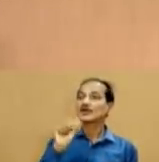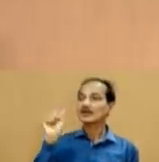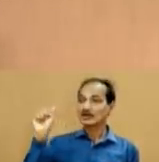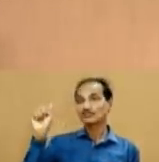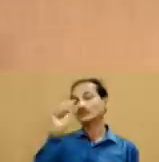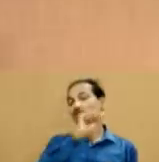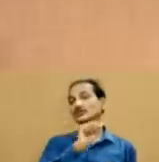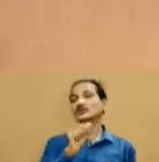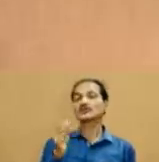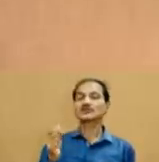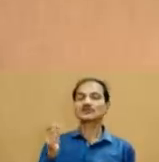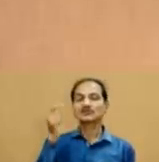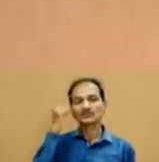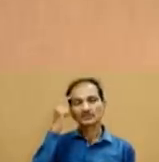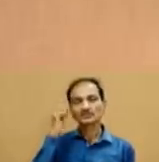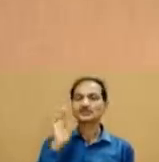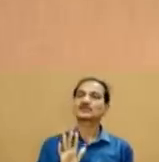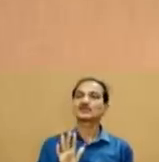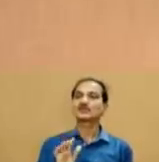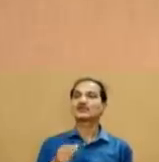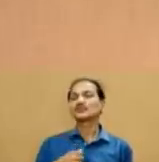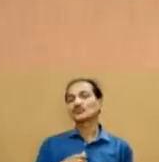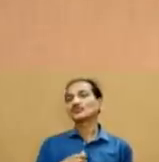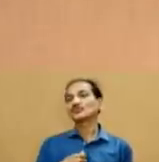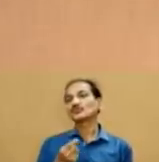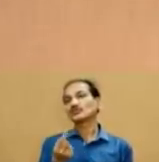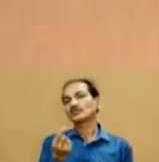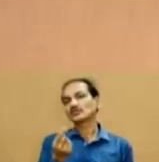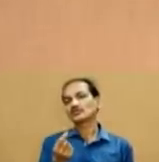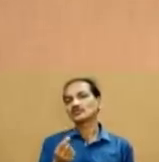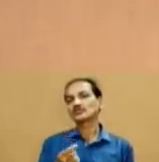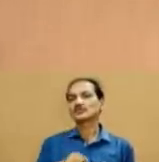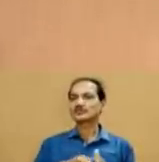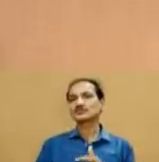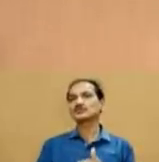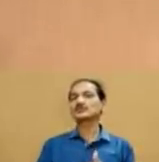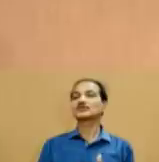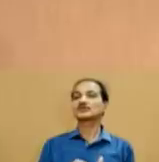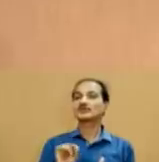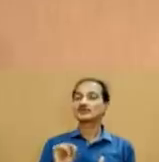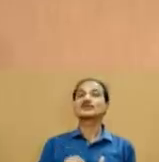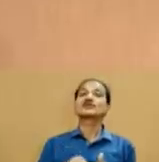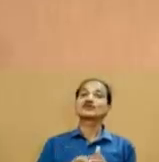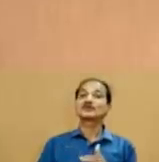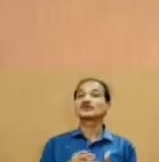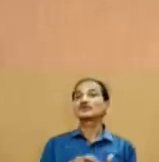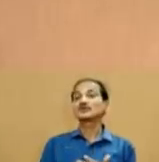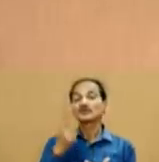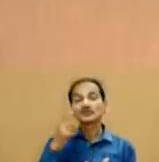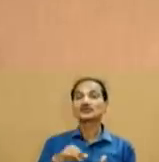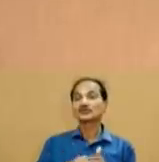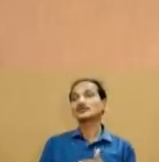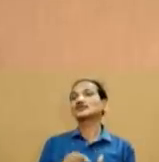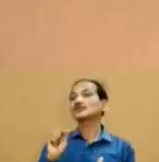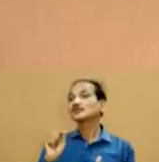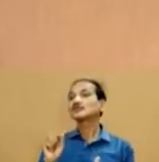ମୁଁ ସଚିବ ଶ୍ରୀଯୁକ୍ତ ସଞ୍ଜୟ ସିଂଙ୍କୁ ଅନୁରୋଧ କରିବି ଗୋଟିଏ ଚାର୍ଟ ଜରିଆରେ ଆପଣଙ୍କୁ ଦେଖାଇବେ ଯେ ଯେଉଁ